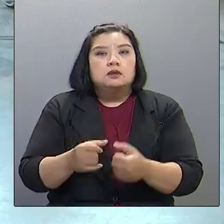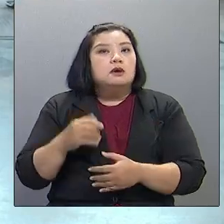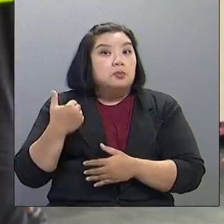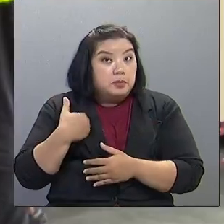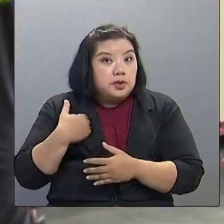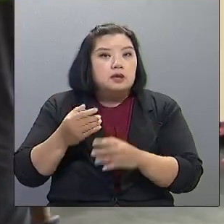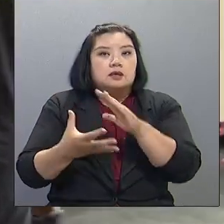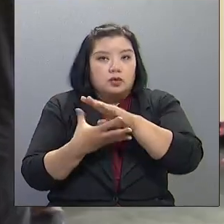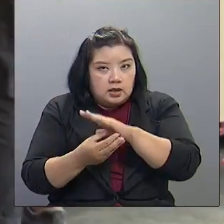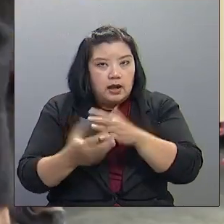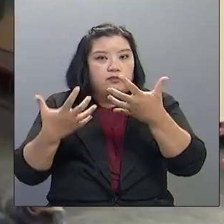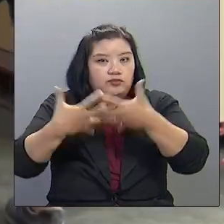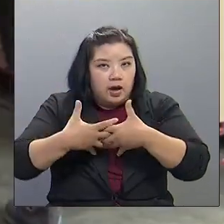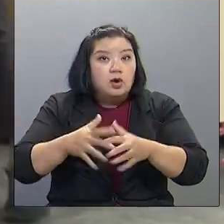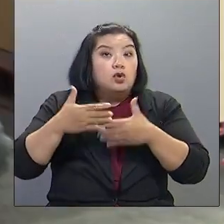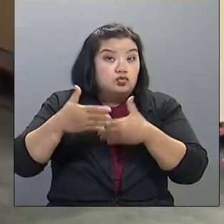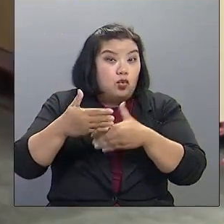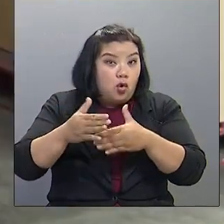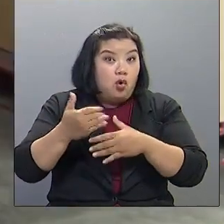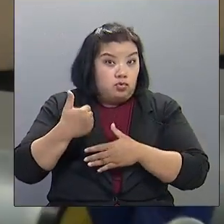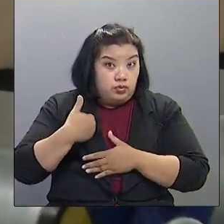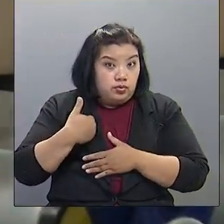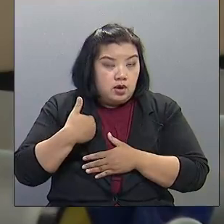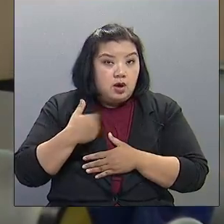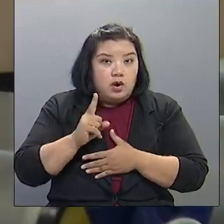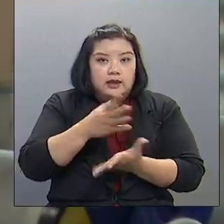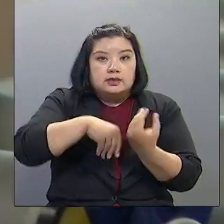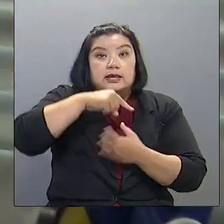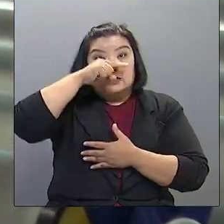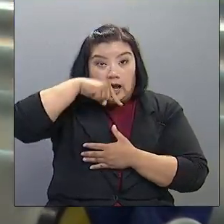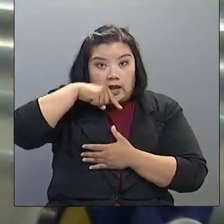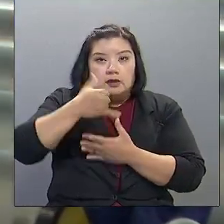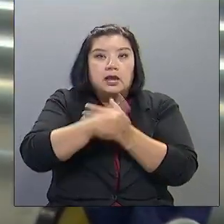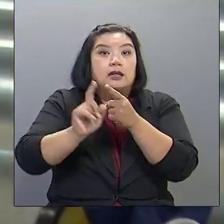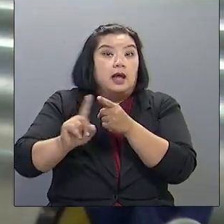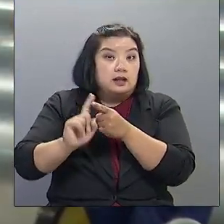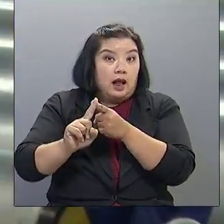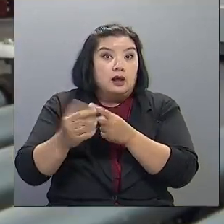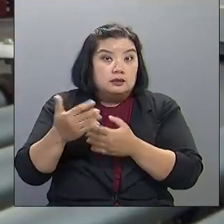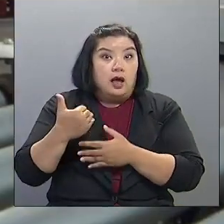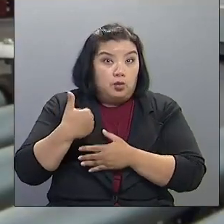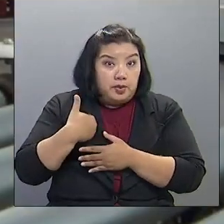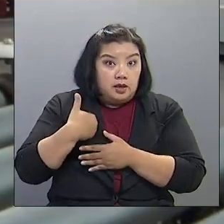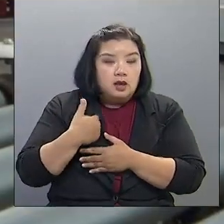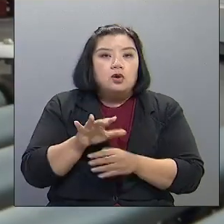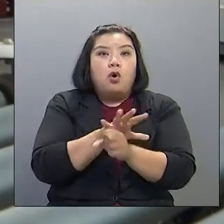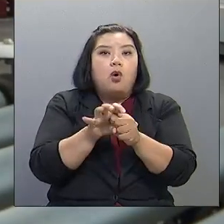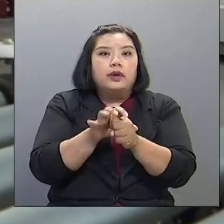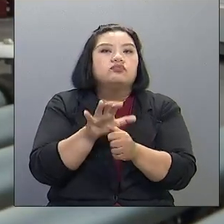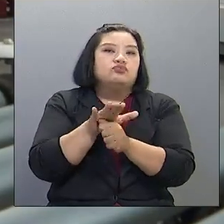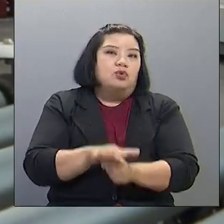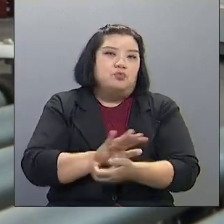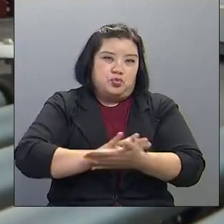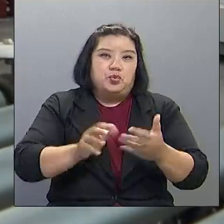ผลิตและการจำหน่ายจะยังคงขยายตัวค่ะเนื่องจากเศรษฐกิจของผู้ค้าแล้วก็ในไทยสามารถควบคุมการระบาดโควิด-19 ได้ดีขึ้น